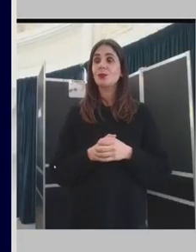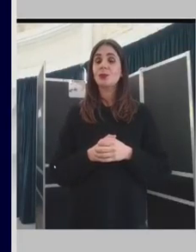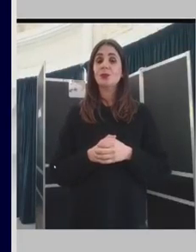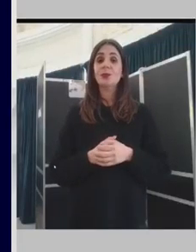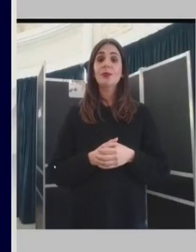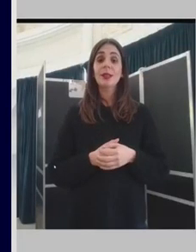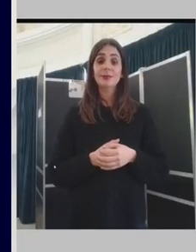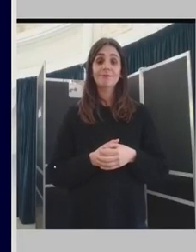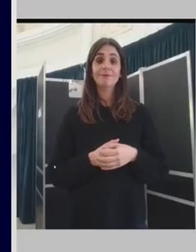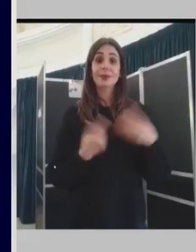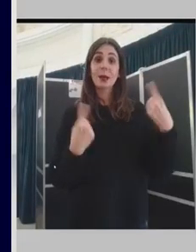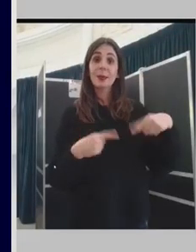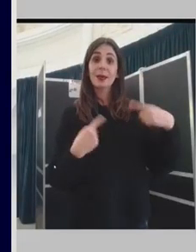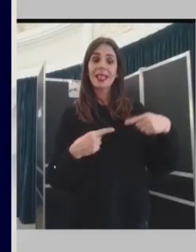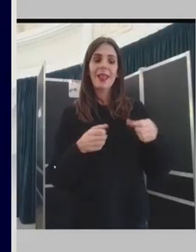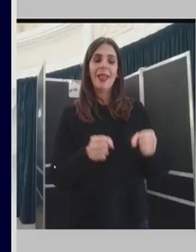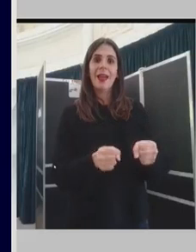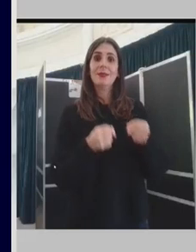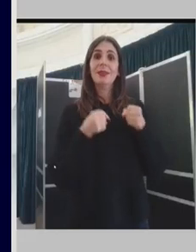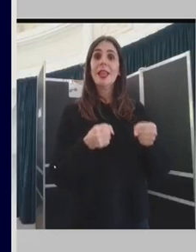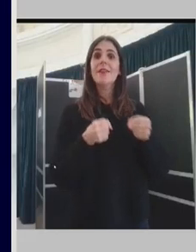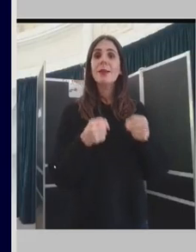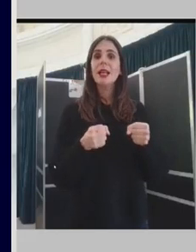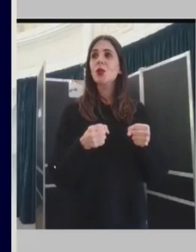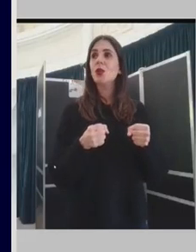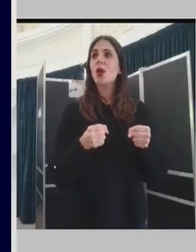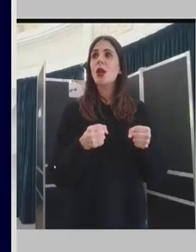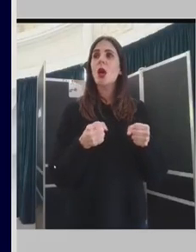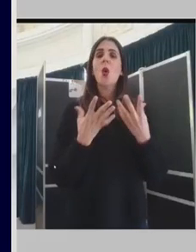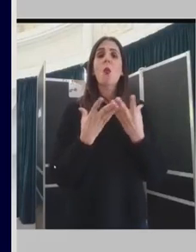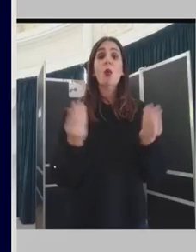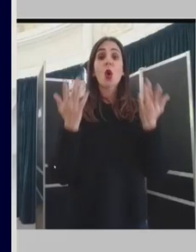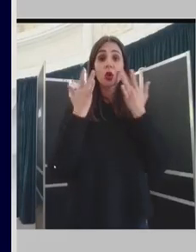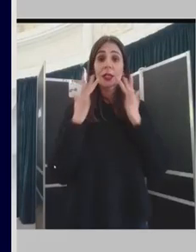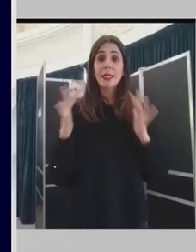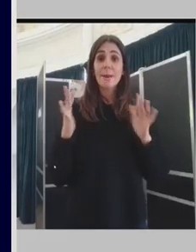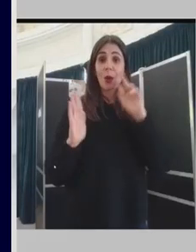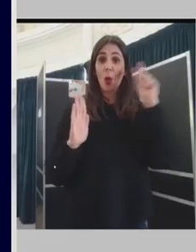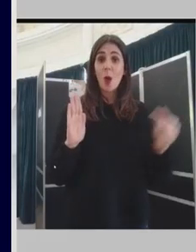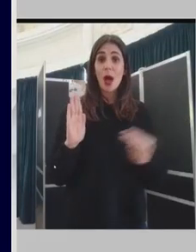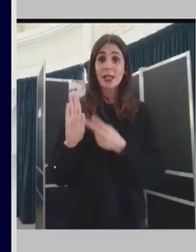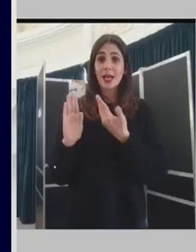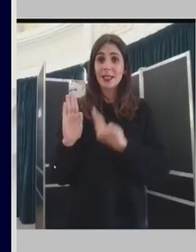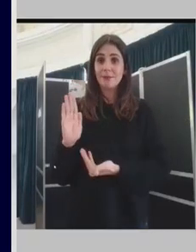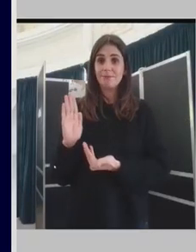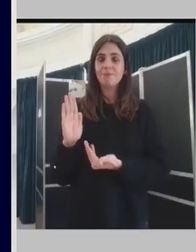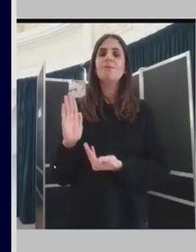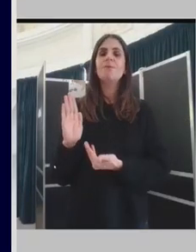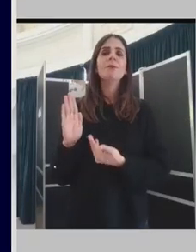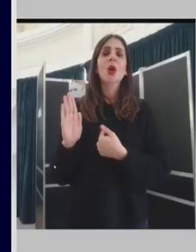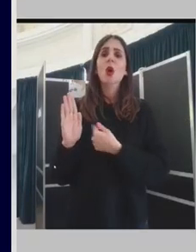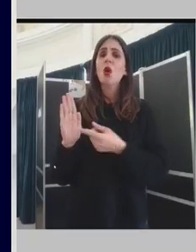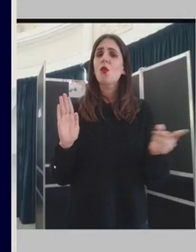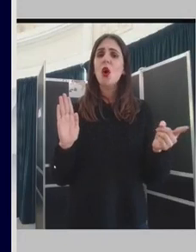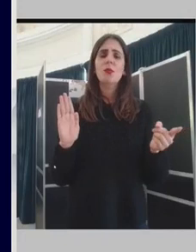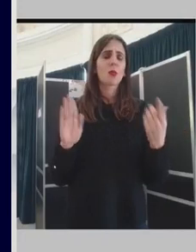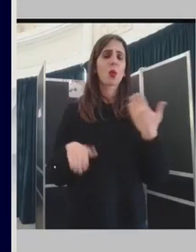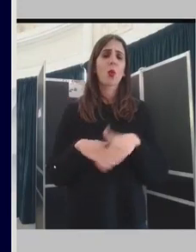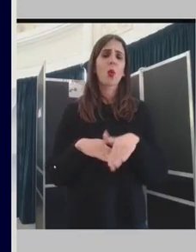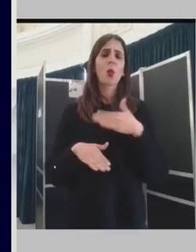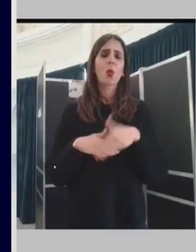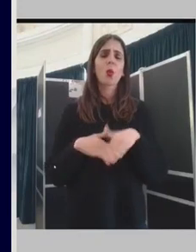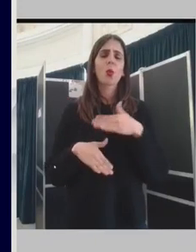il defibrillatore, cosa semplicissima, come diceva prima il dottore. È facile da usare, lo possono usare tutti, anche